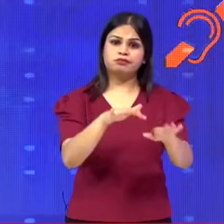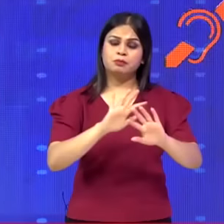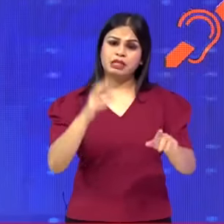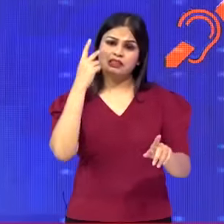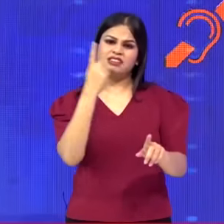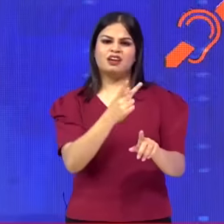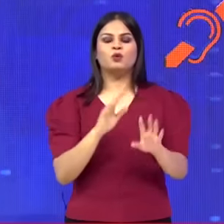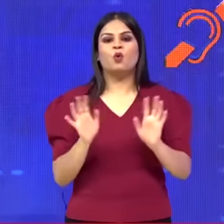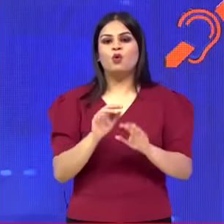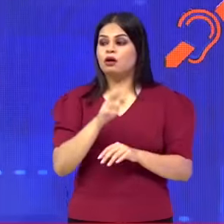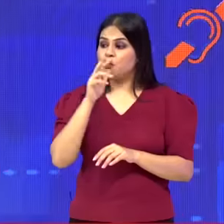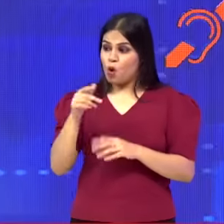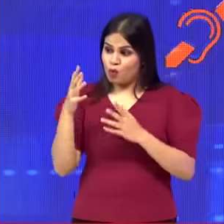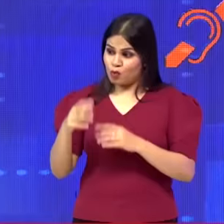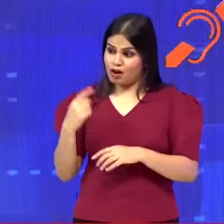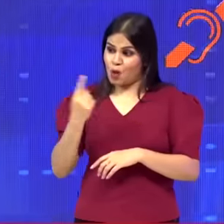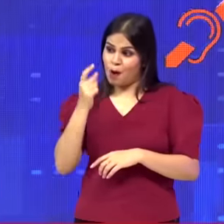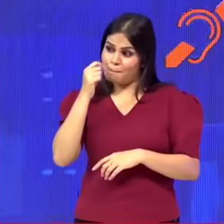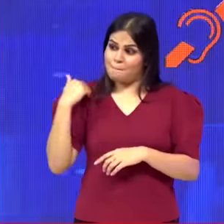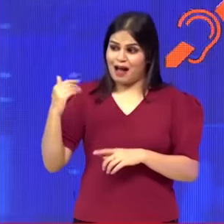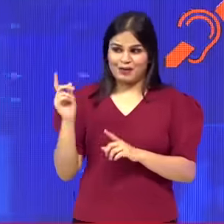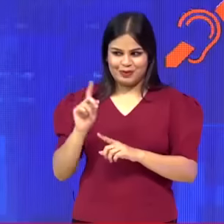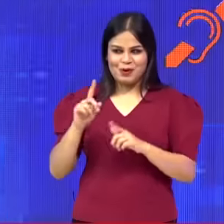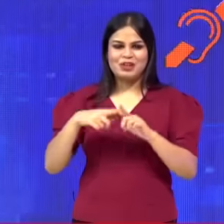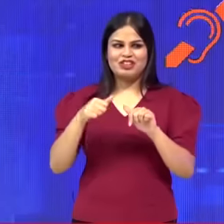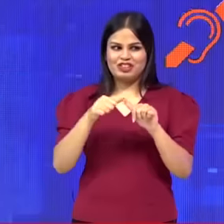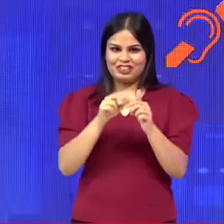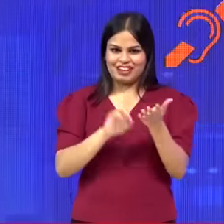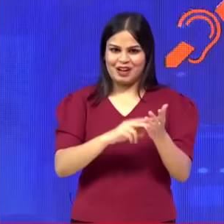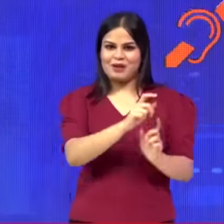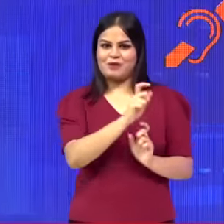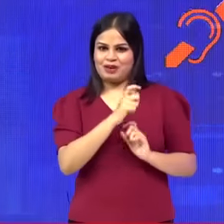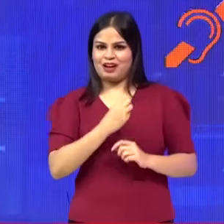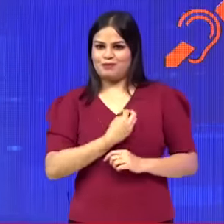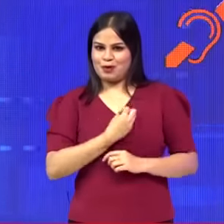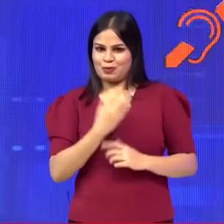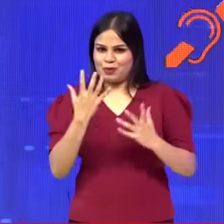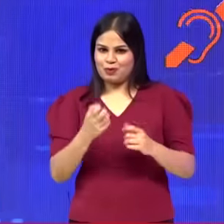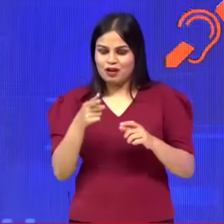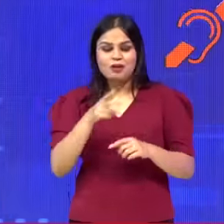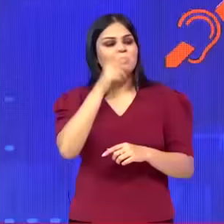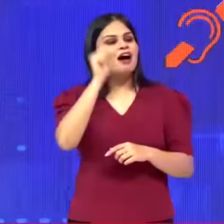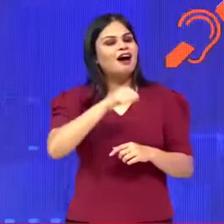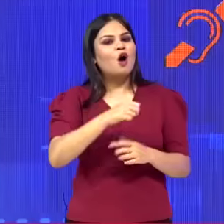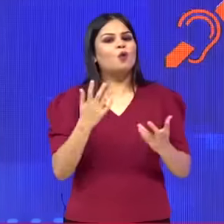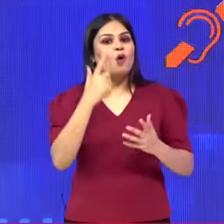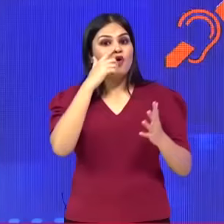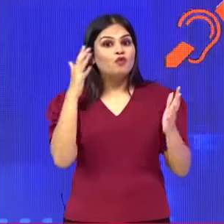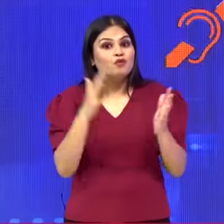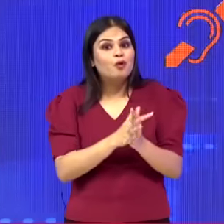नहीं होना चाहते, किसी की जान भी आप होना चाहते। करेक्ट है, तो वो एक भाई भी है और जान भी है, सो दैट विमेन, एंड इट्स